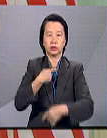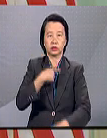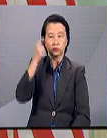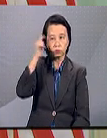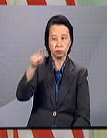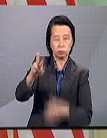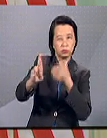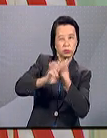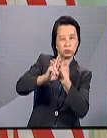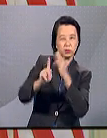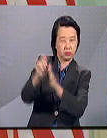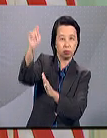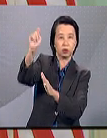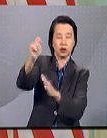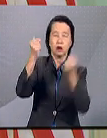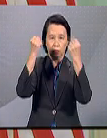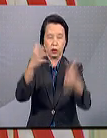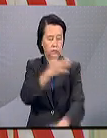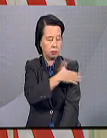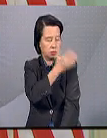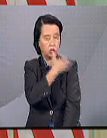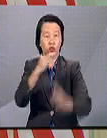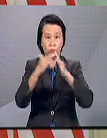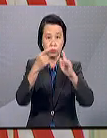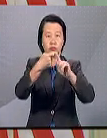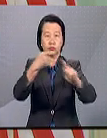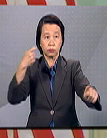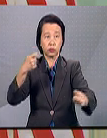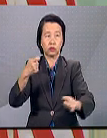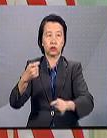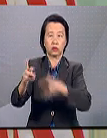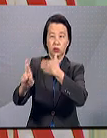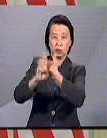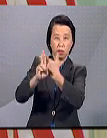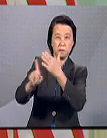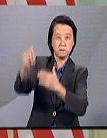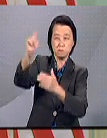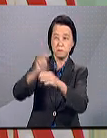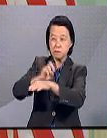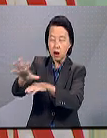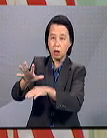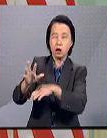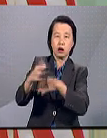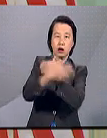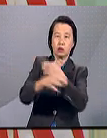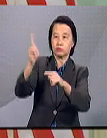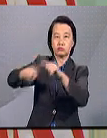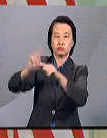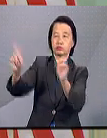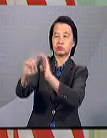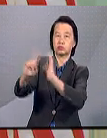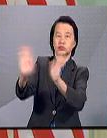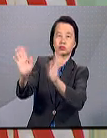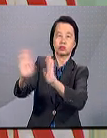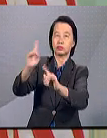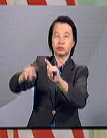anggap berisiko tinggi. Ramai pembantu rumah kita daripada negara yang berisiko tinggi. Jadi kita belum benarkan lagi.